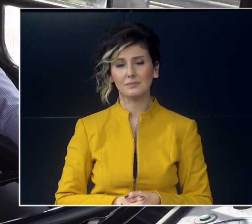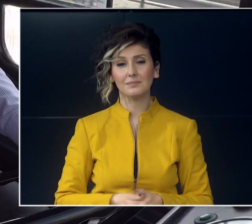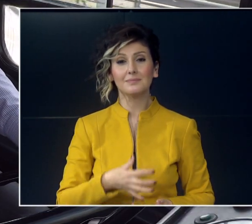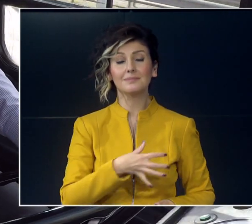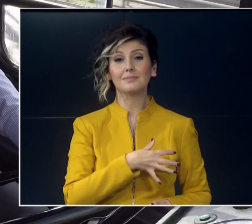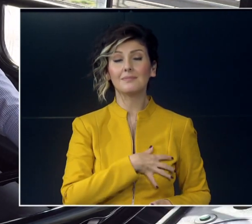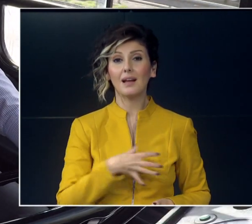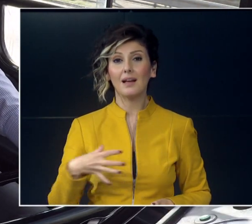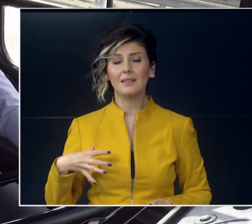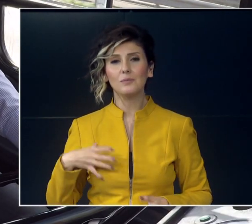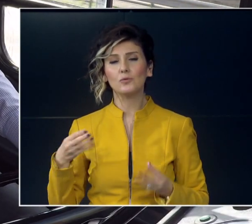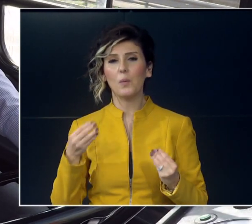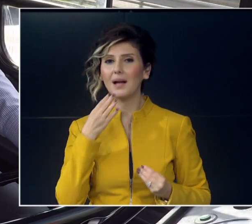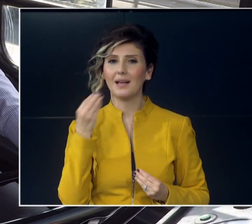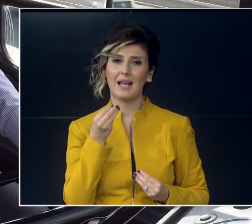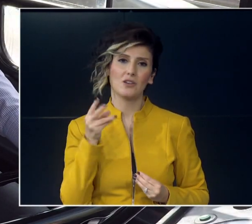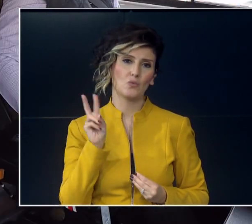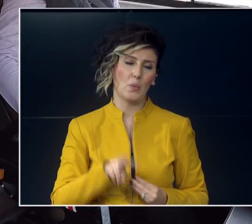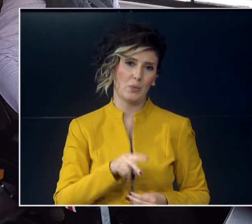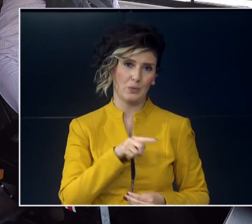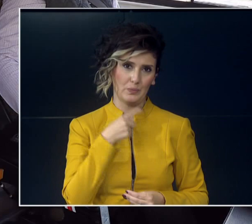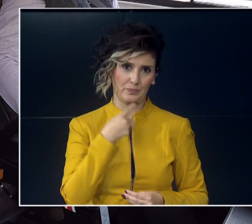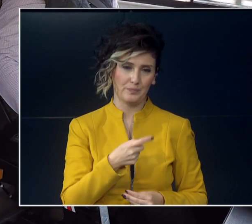Anam çok genç yaşta öldü.